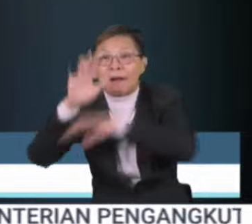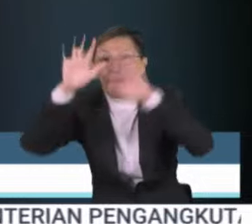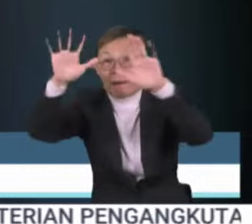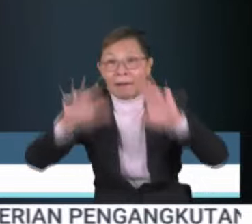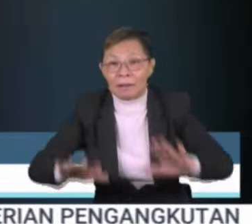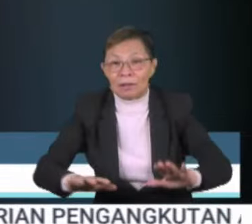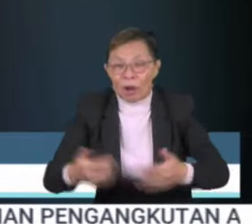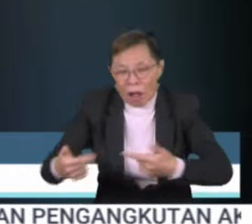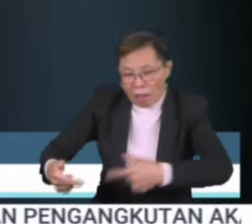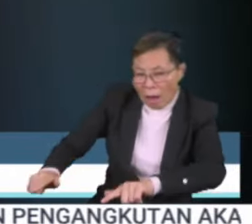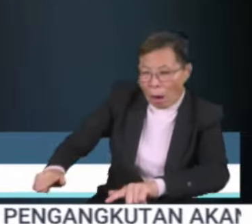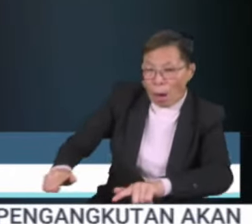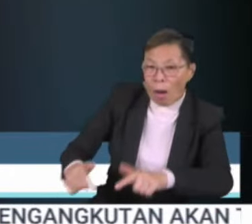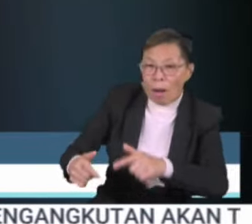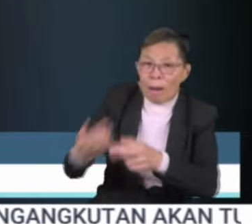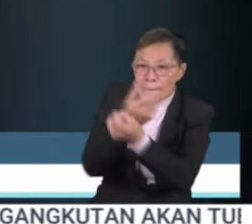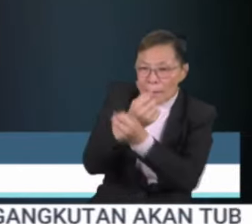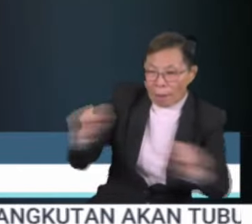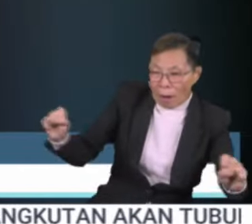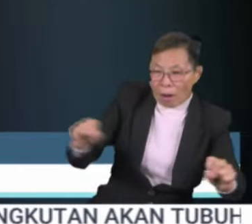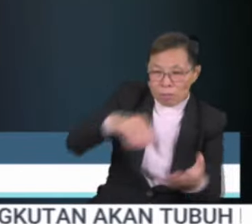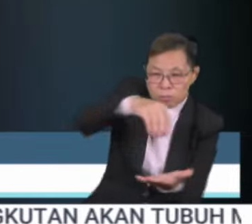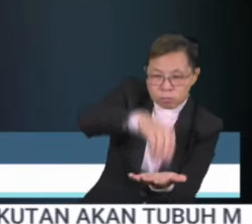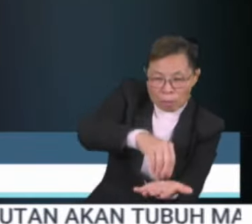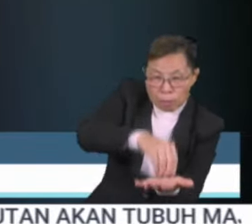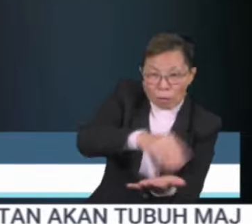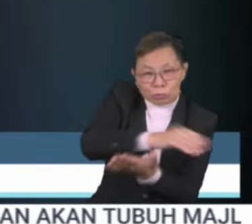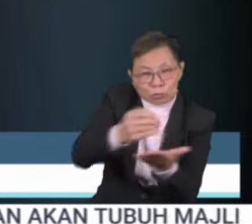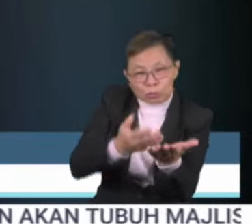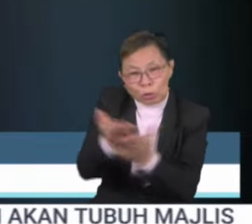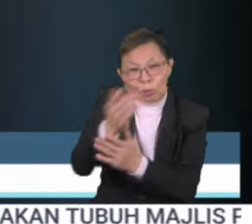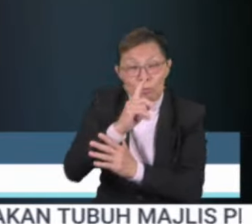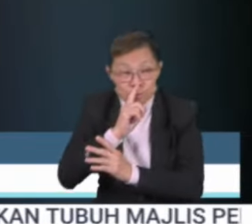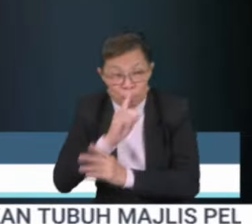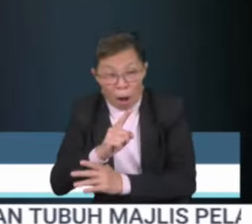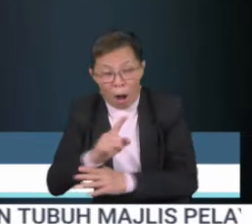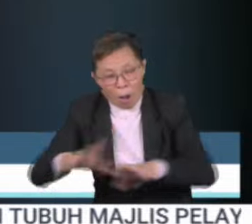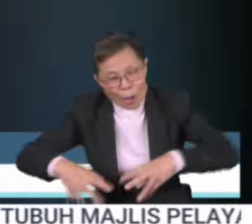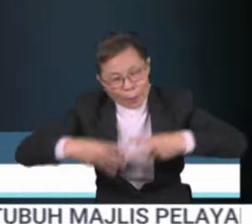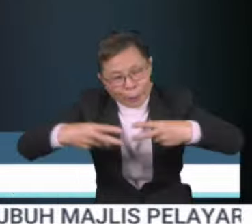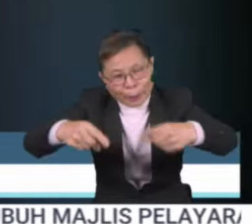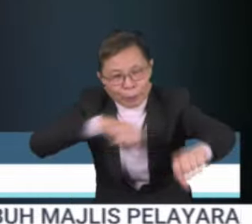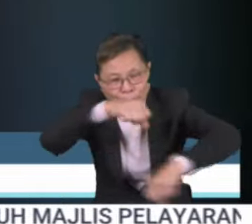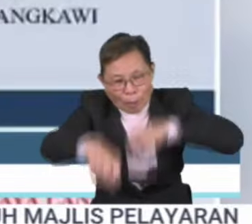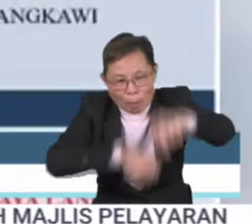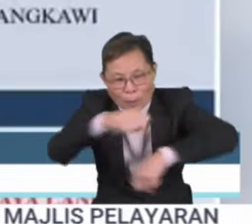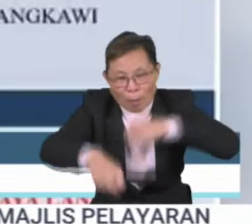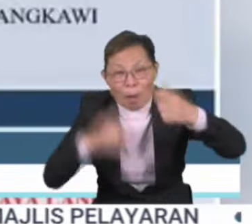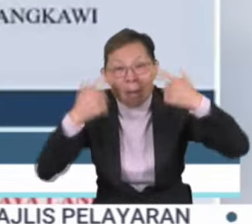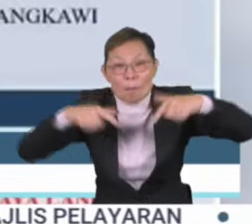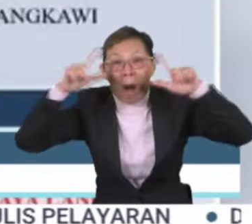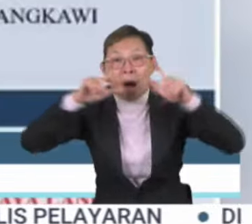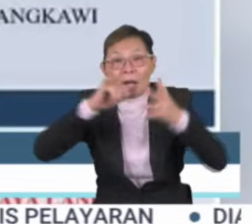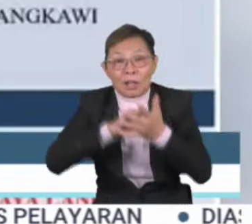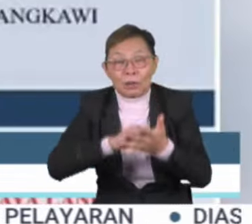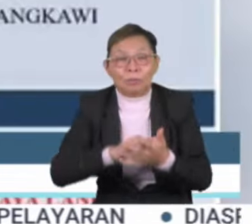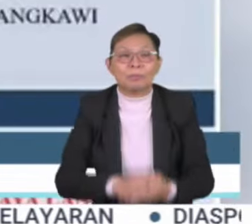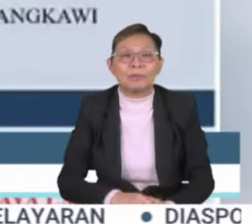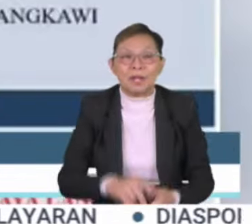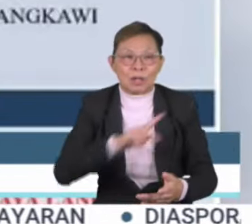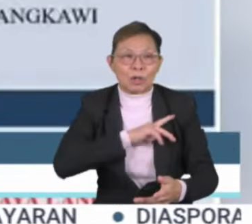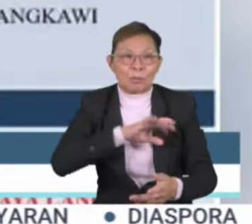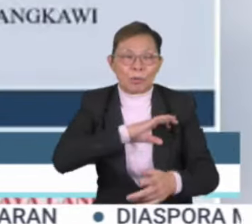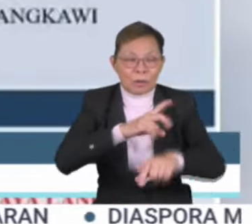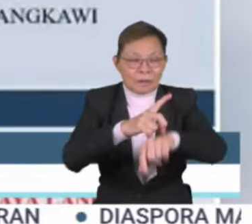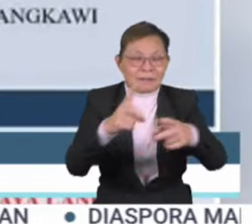Ia bagi memberi laluan kepada persiapan di lokasi sekaligus memastikan kelancaran perlumbaan berprestij itu. Ketua Polis